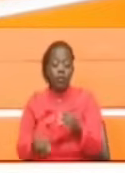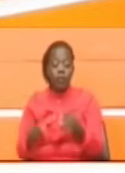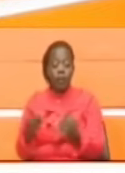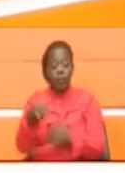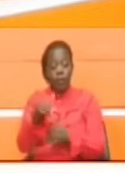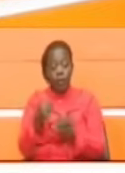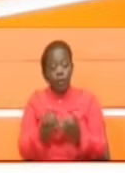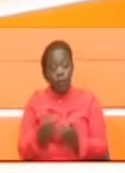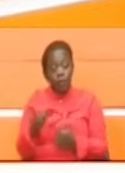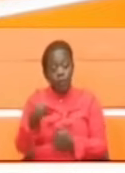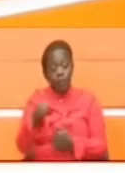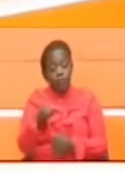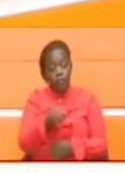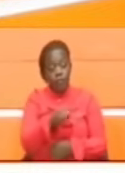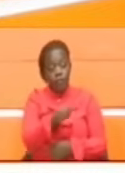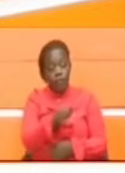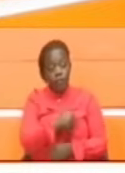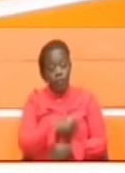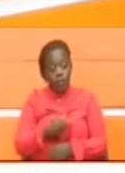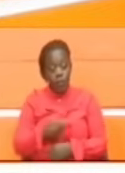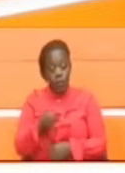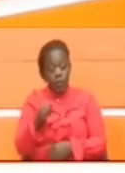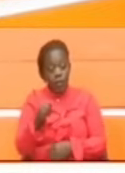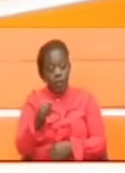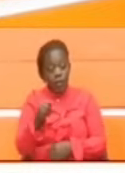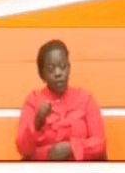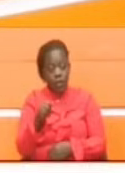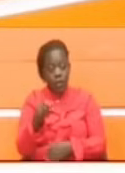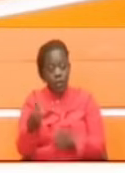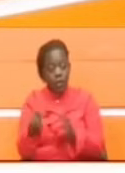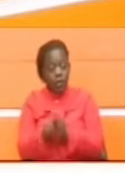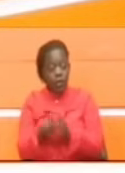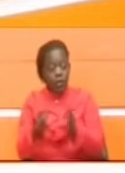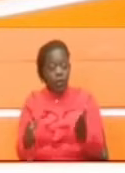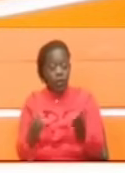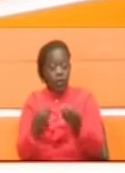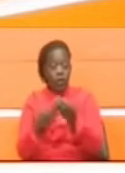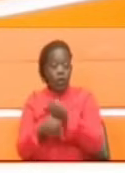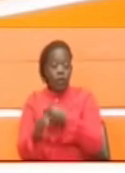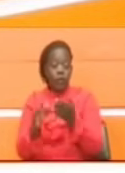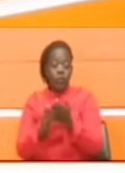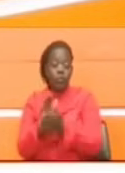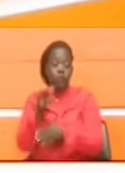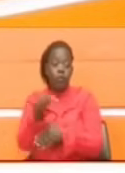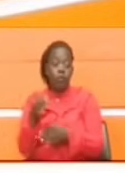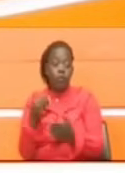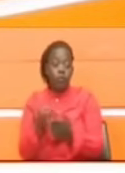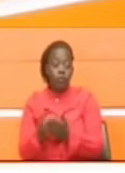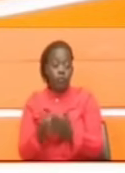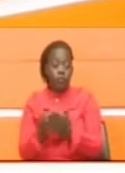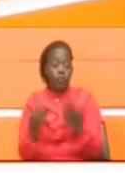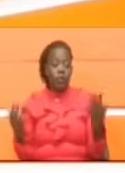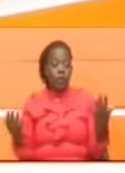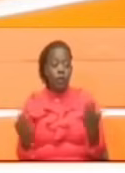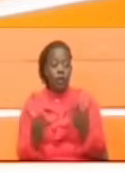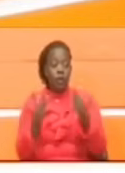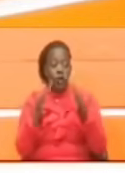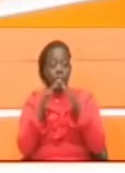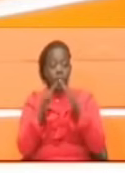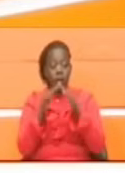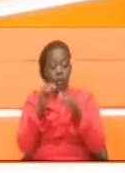nazaala okutunda hatenga yajumalirako ensimbi nyingi. Ennyumba eno esangibwa